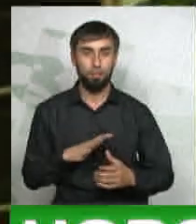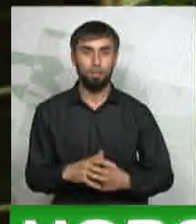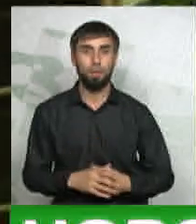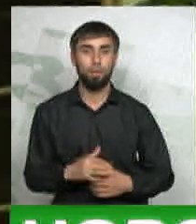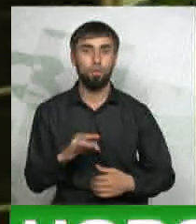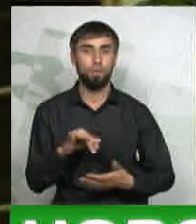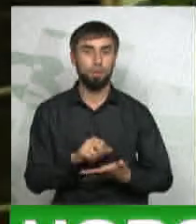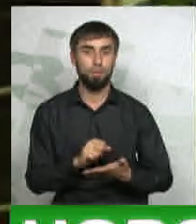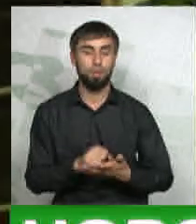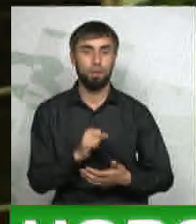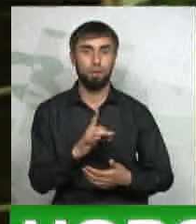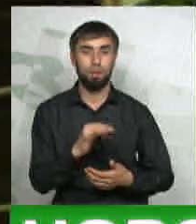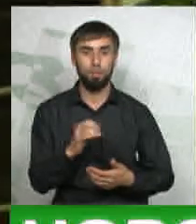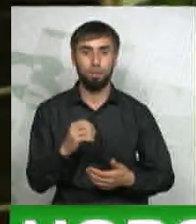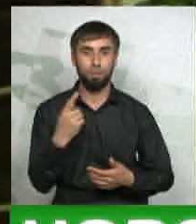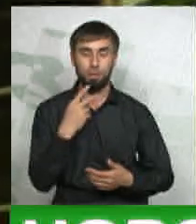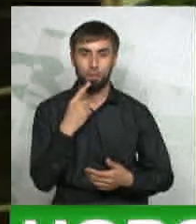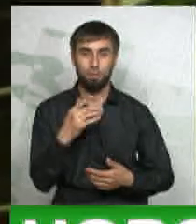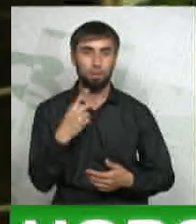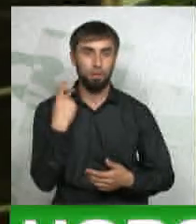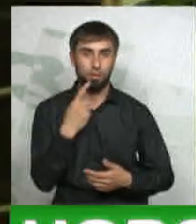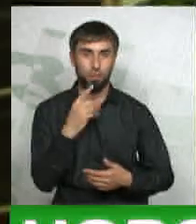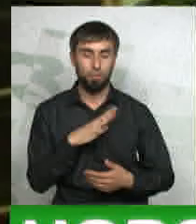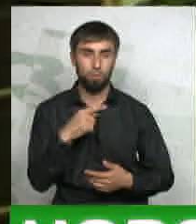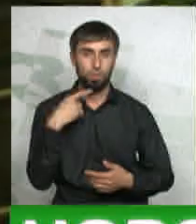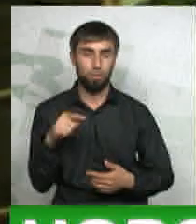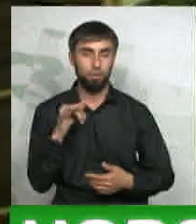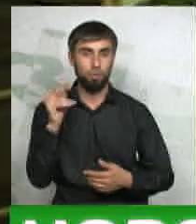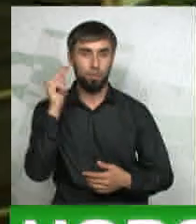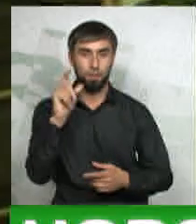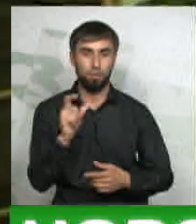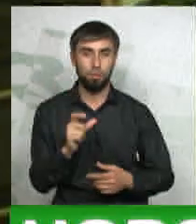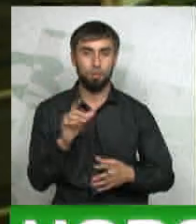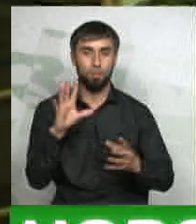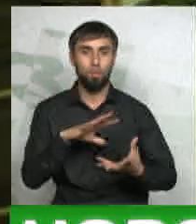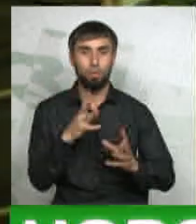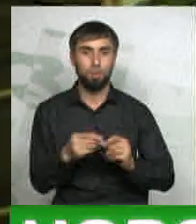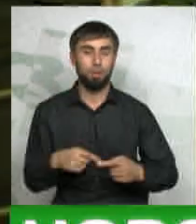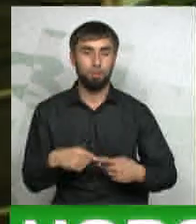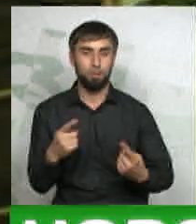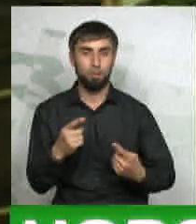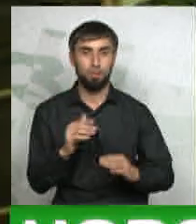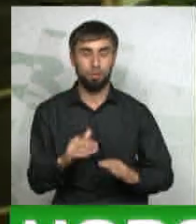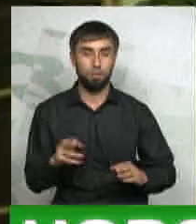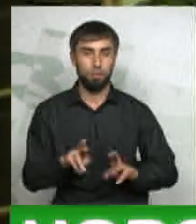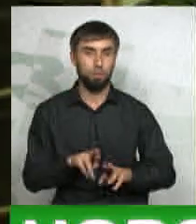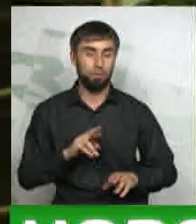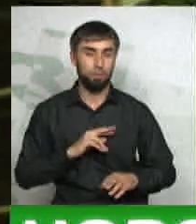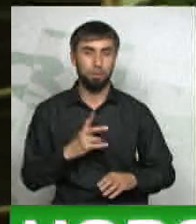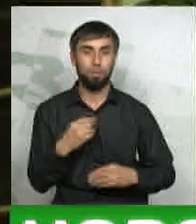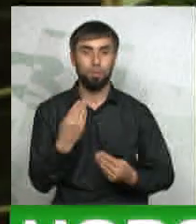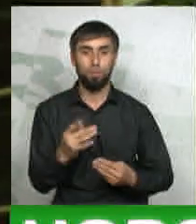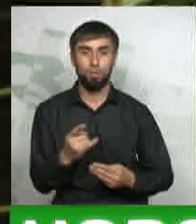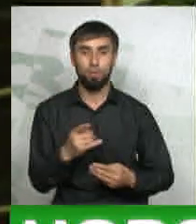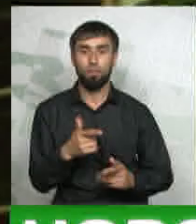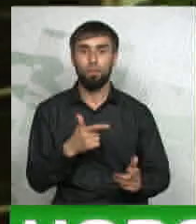Они занимались арабским языком, английским, русским, учили стихи. Здесь общее развитие ребенка, поэтому я даже не отдавала